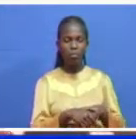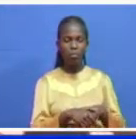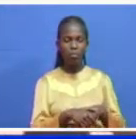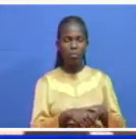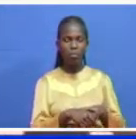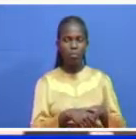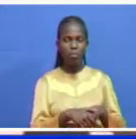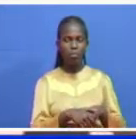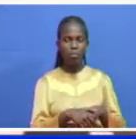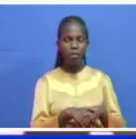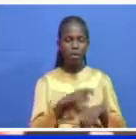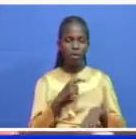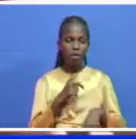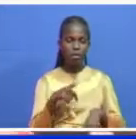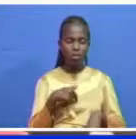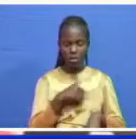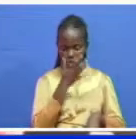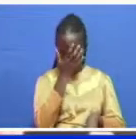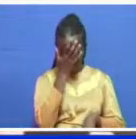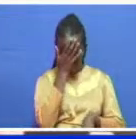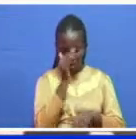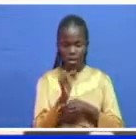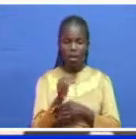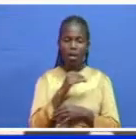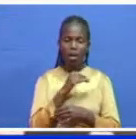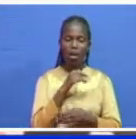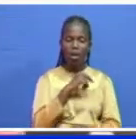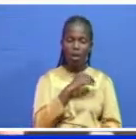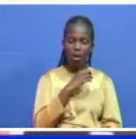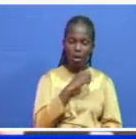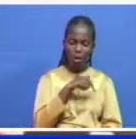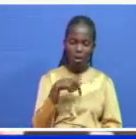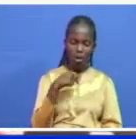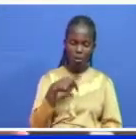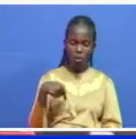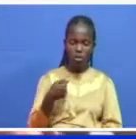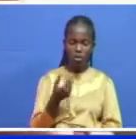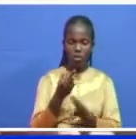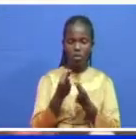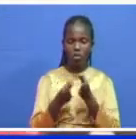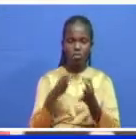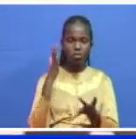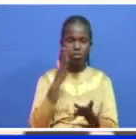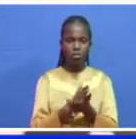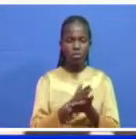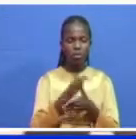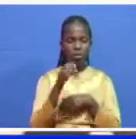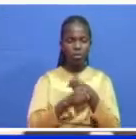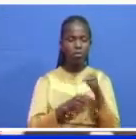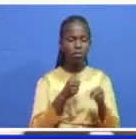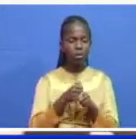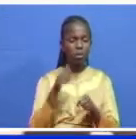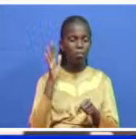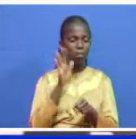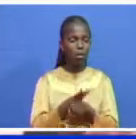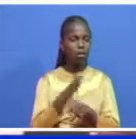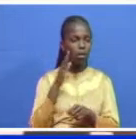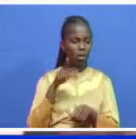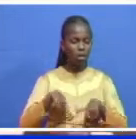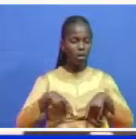sisi tunaharibika. Tujiulize kama kweli tutaishi miaka mingi,